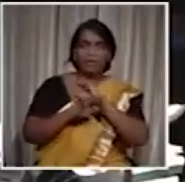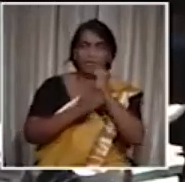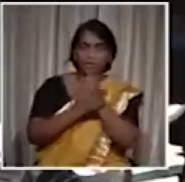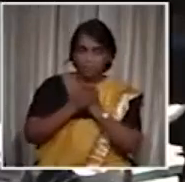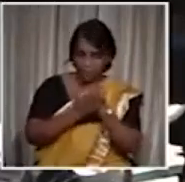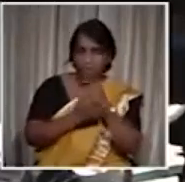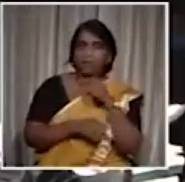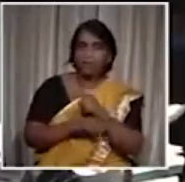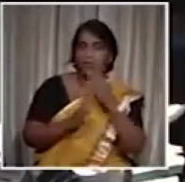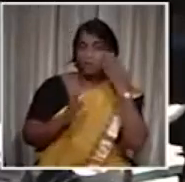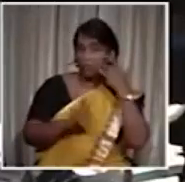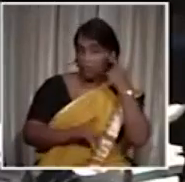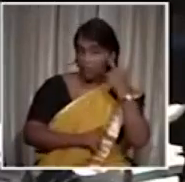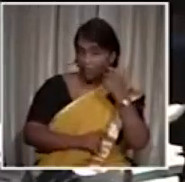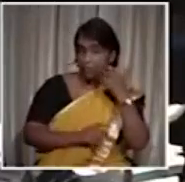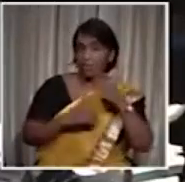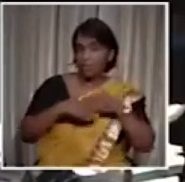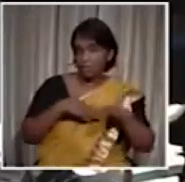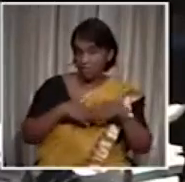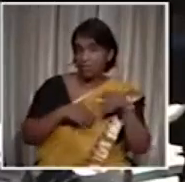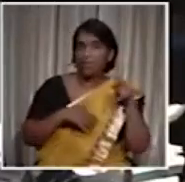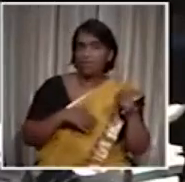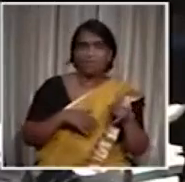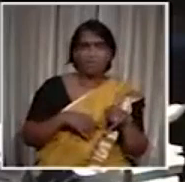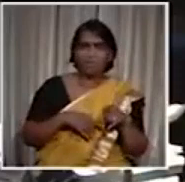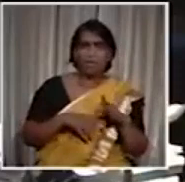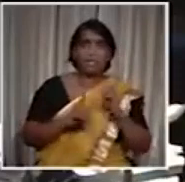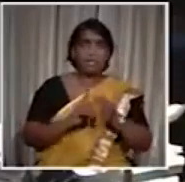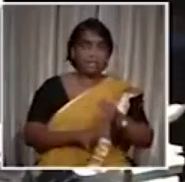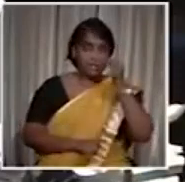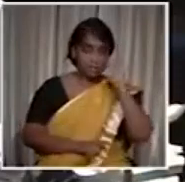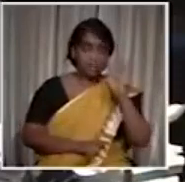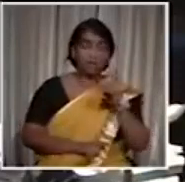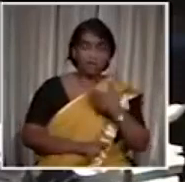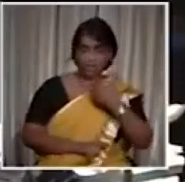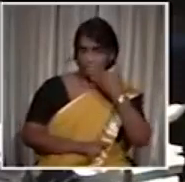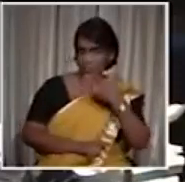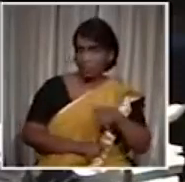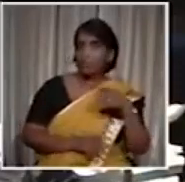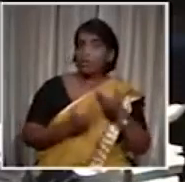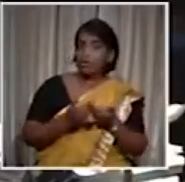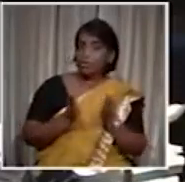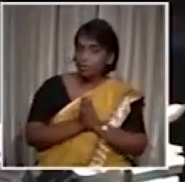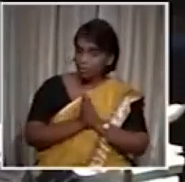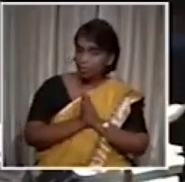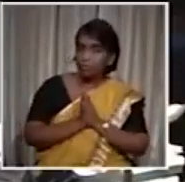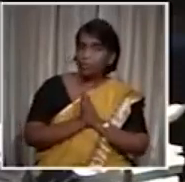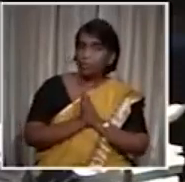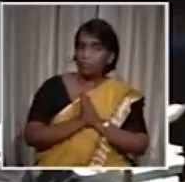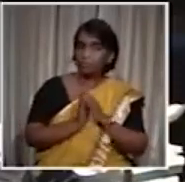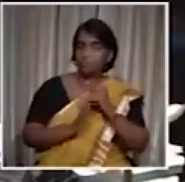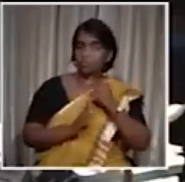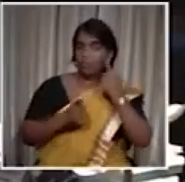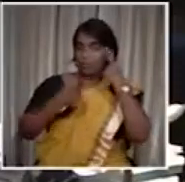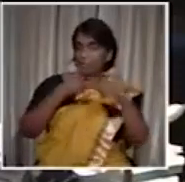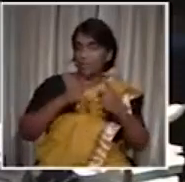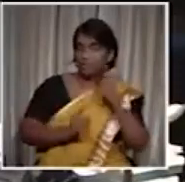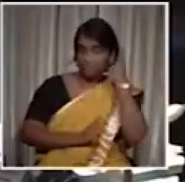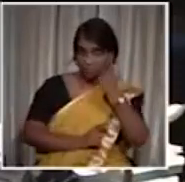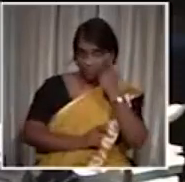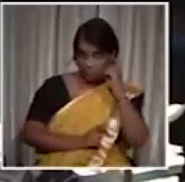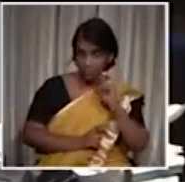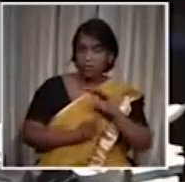විෂයන් පිළිබඳව හසල අධ්‍යක්ෂකක් නෙමෙයි, එහෙම වෙන්න ඕනෙත් නෑ. ජනාධිපතිවරයෙක් සමත් වෙන්න ඕනකම තිබෙනවා. තමන්ට ඉතාමත් ශේෂ්ත්‍රම් පිළිබඳ අවබෝධයක්